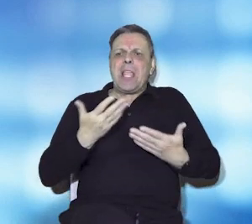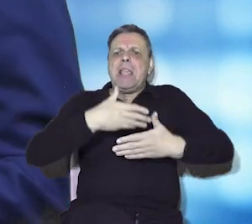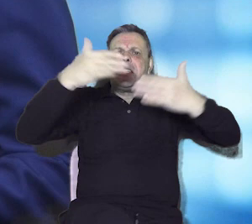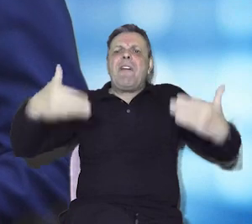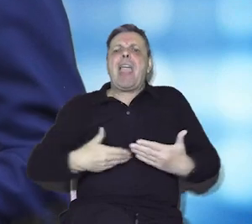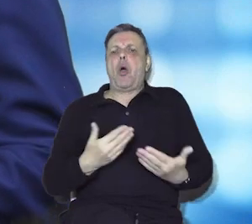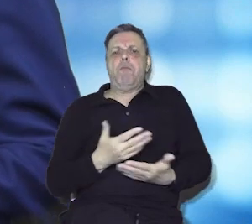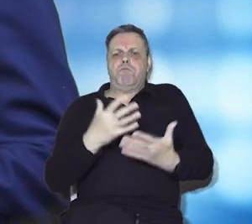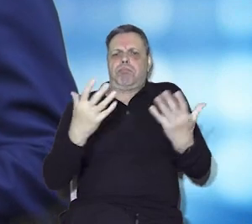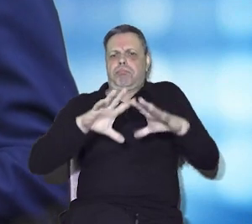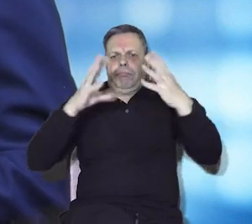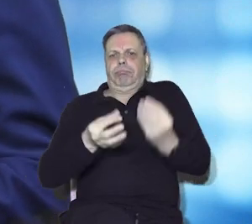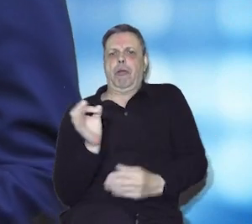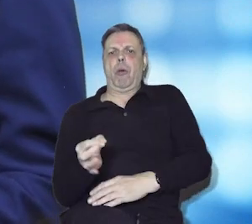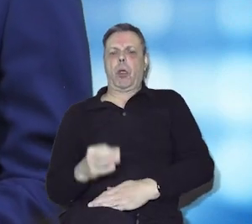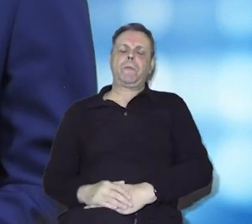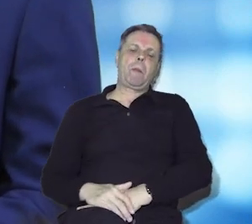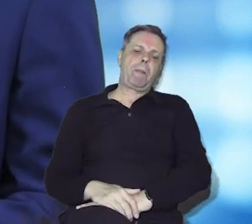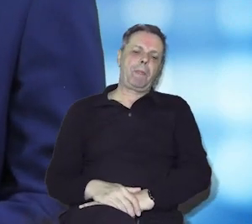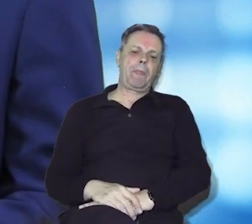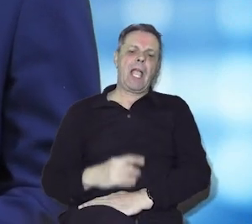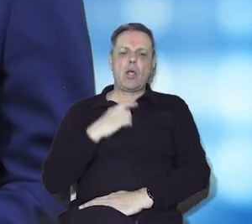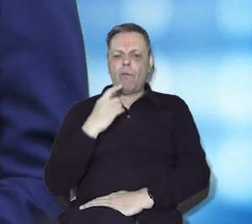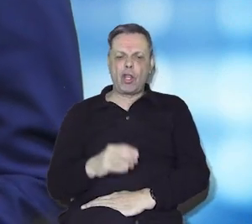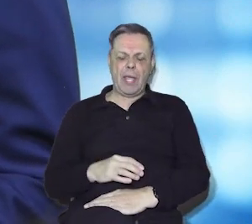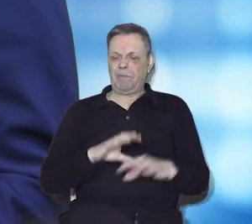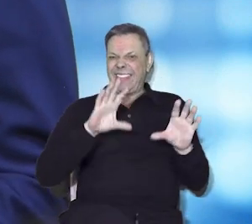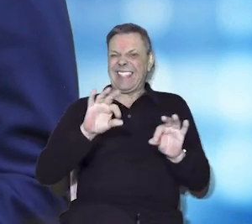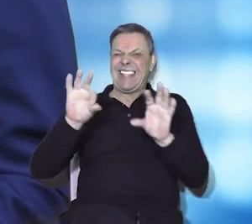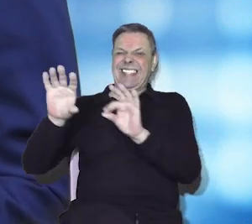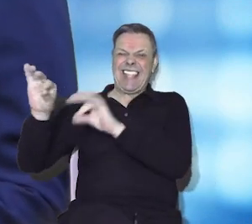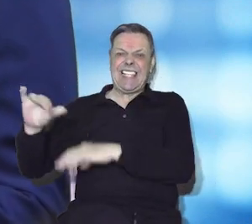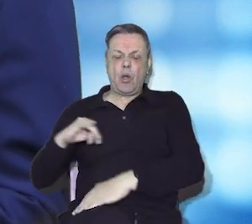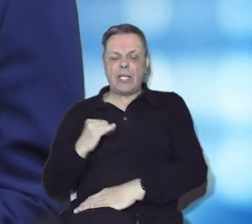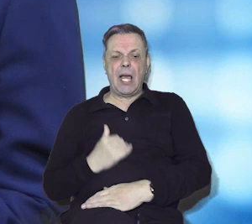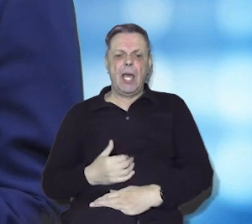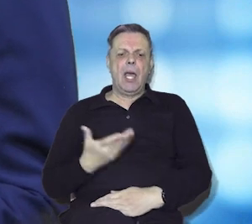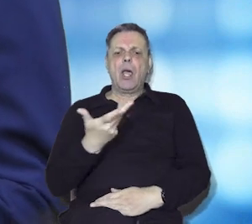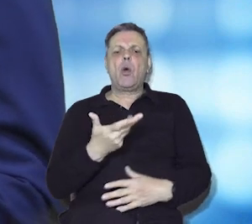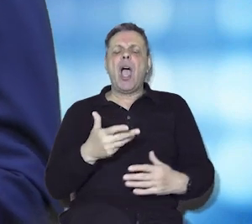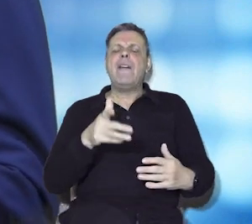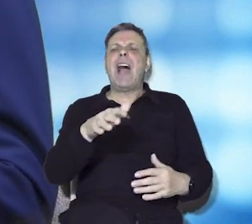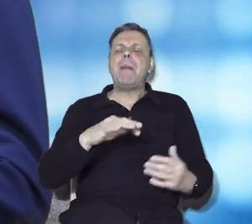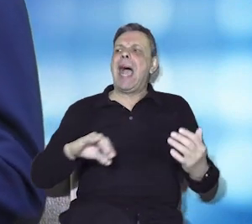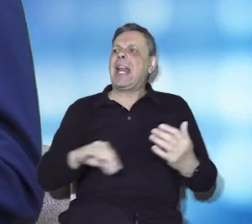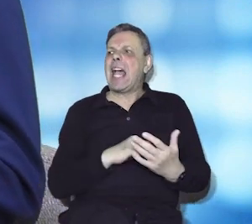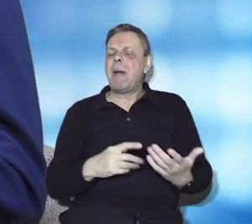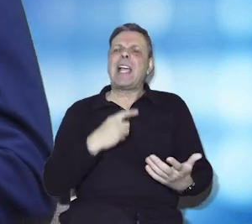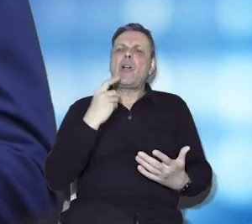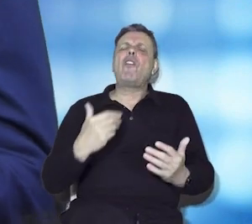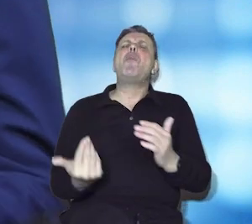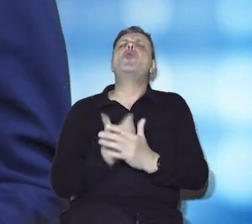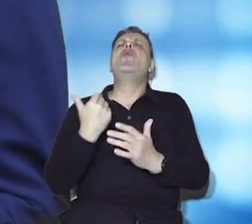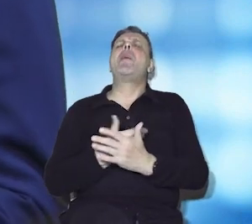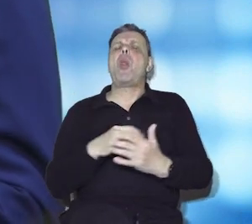dobro. Kad govorite o razdobljima, odnosno po desetljećima je ta glazba podijeljena, koja vam je glazba, kad govorimo o suvremenoj glazbi,